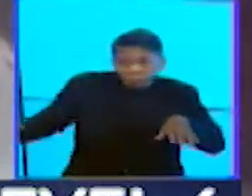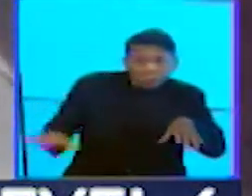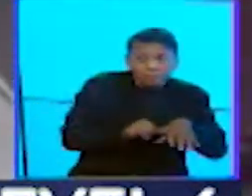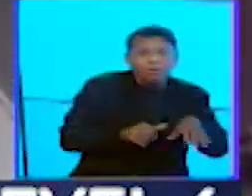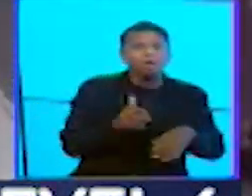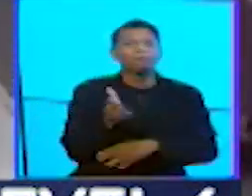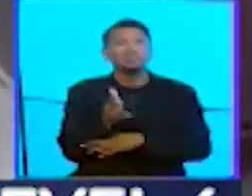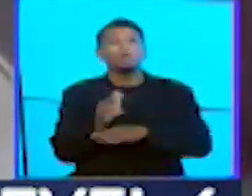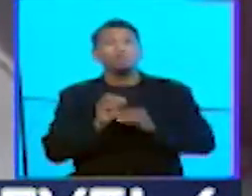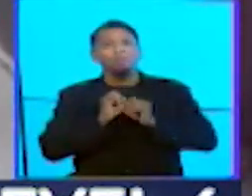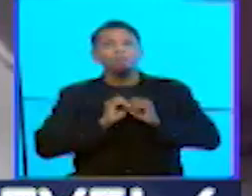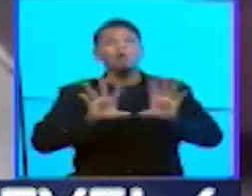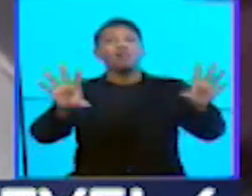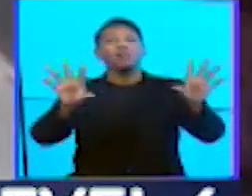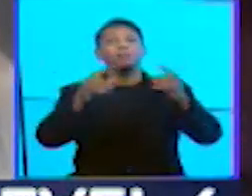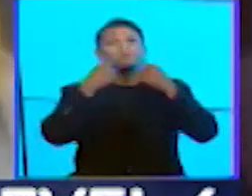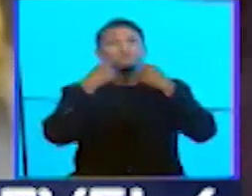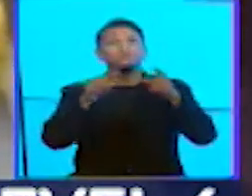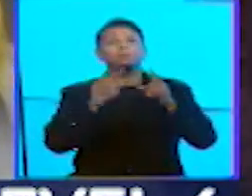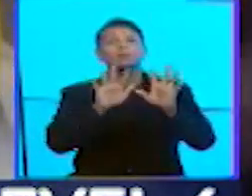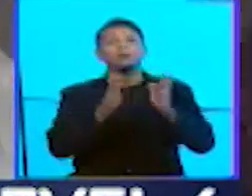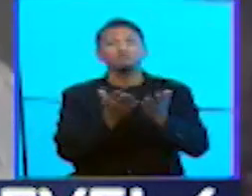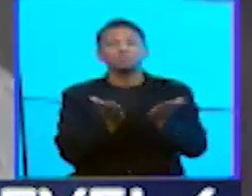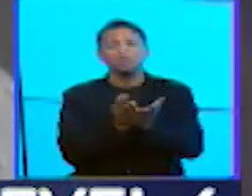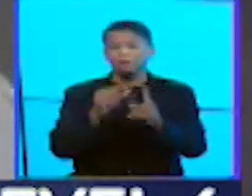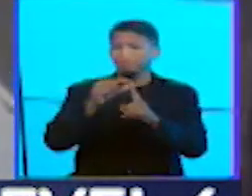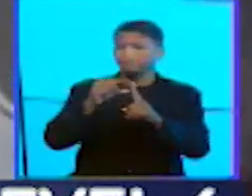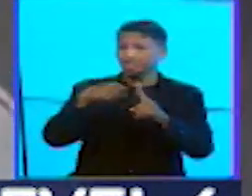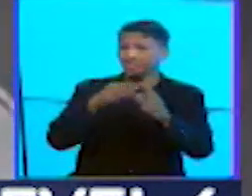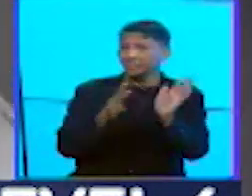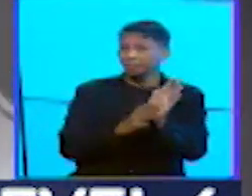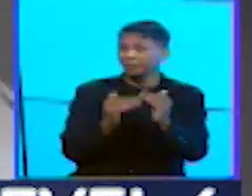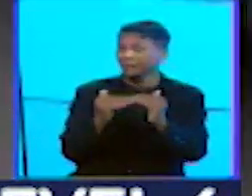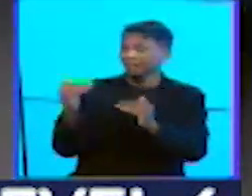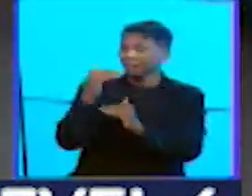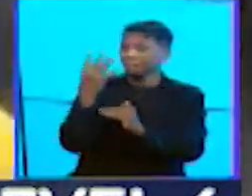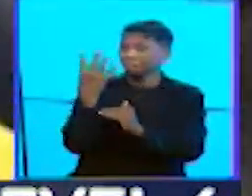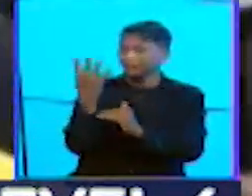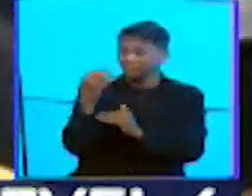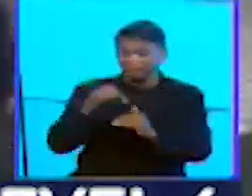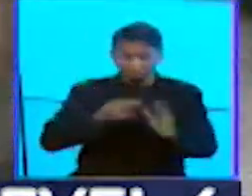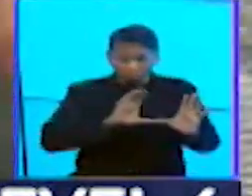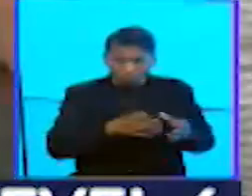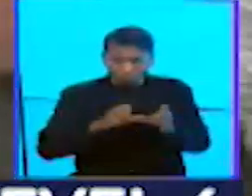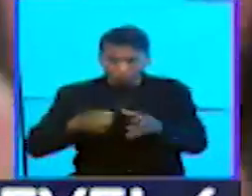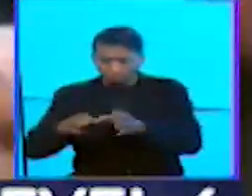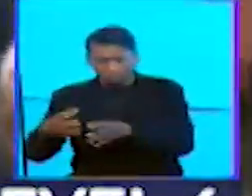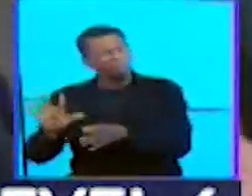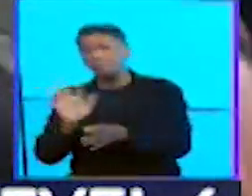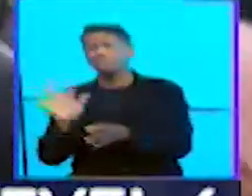Kegiatan berkumpul termasuk berpesta nasi liwet dilarang selama PPKM level 4 karena rentan menambah kasus baru COVID-19.